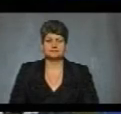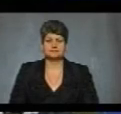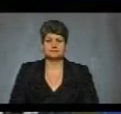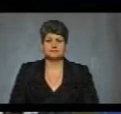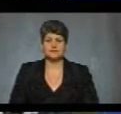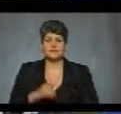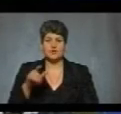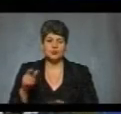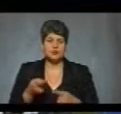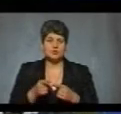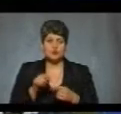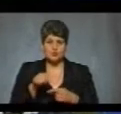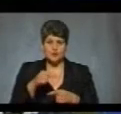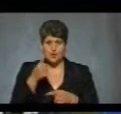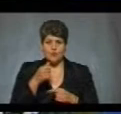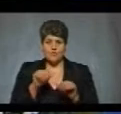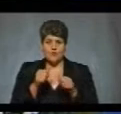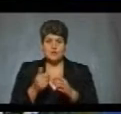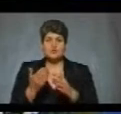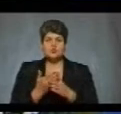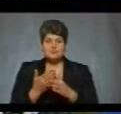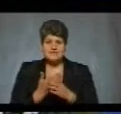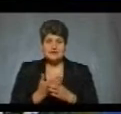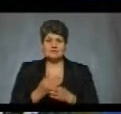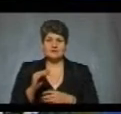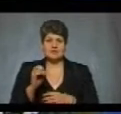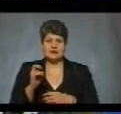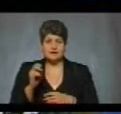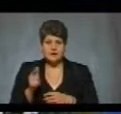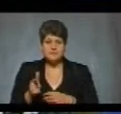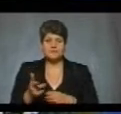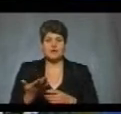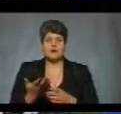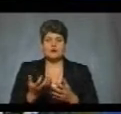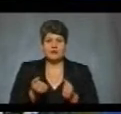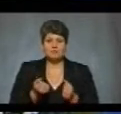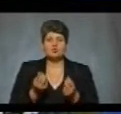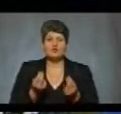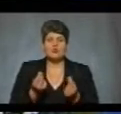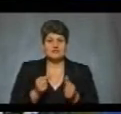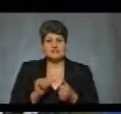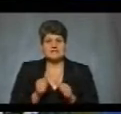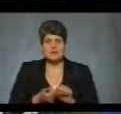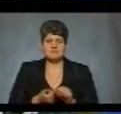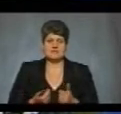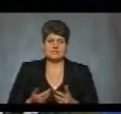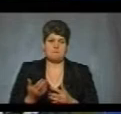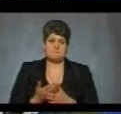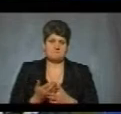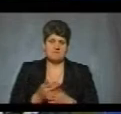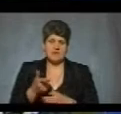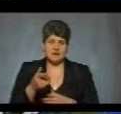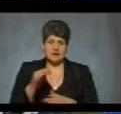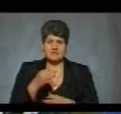Люди, які цього року оформили субсидії на житлово-комунальні послуги, замість пільг отримуватимуть гроші, повідомив начальник департаменту соціального